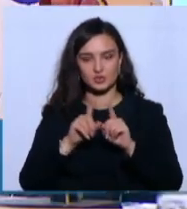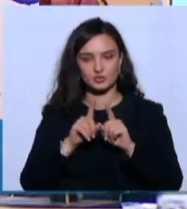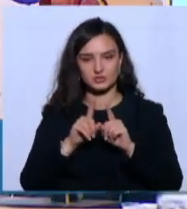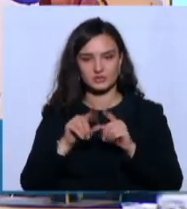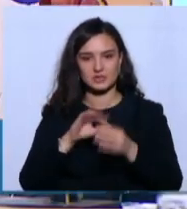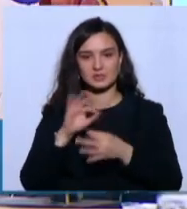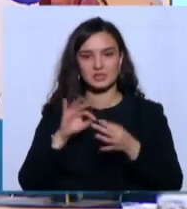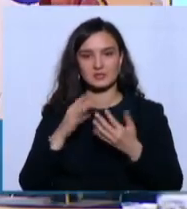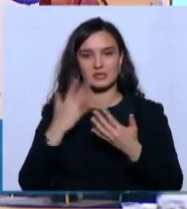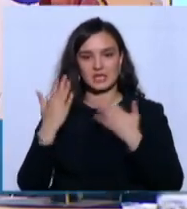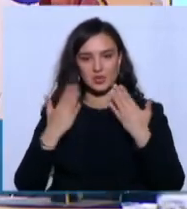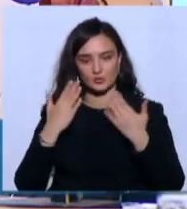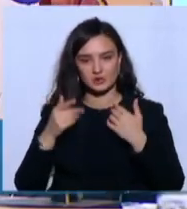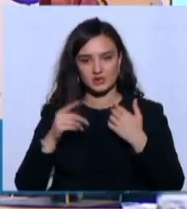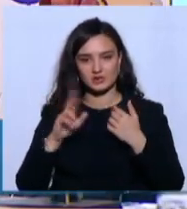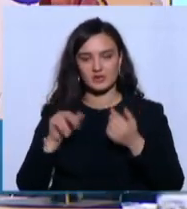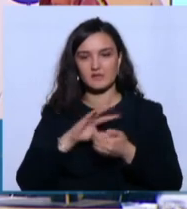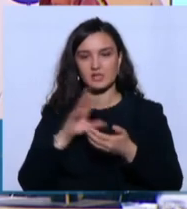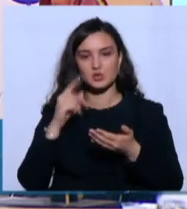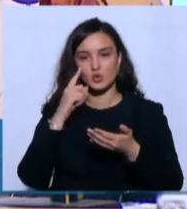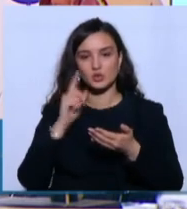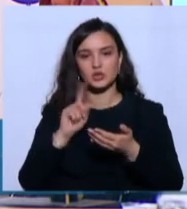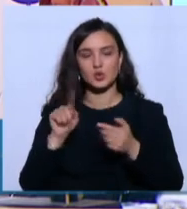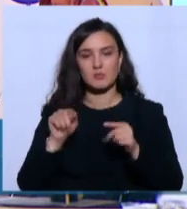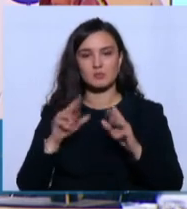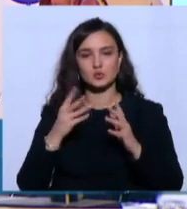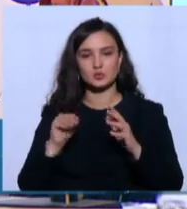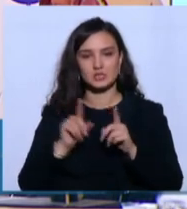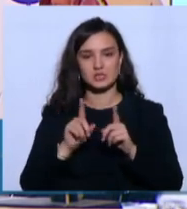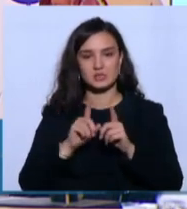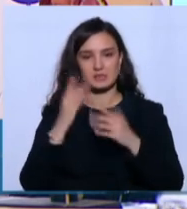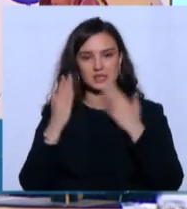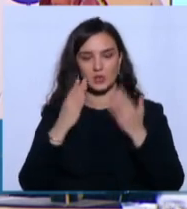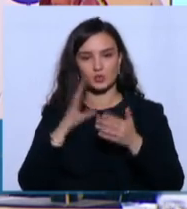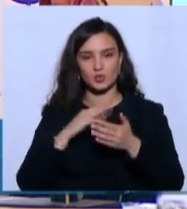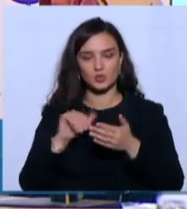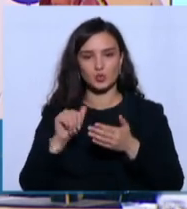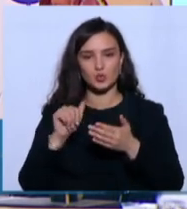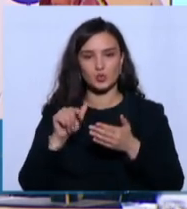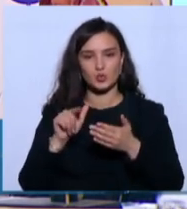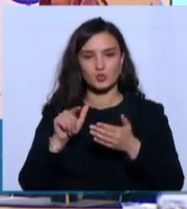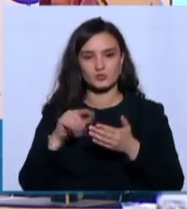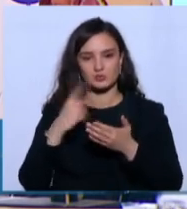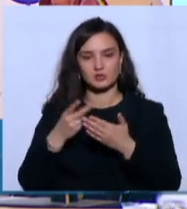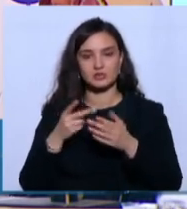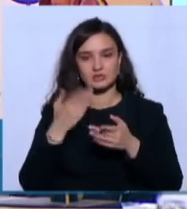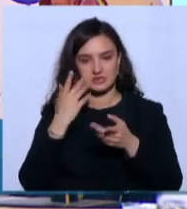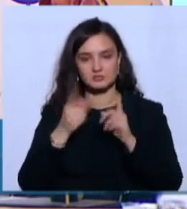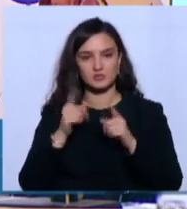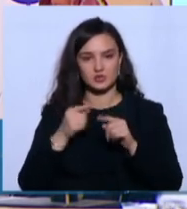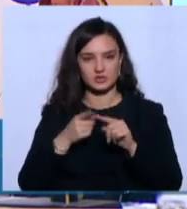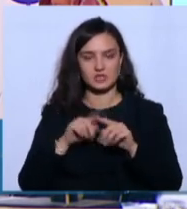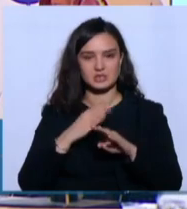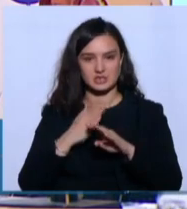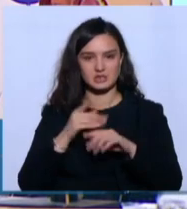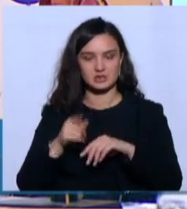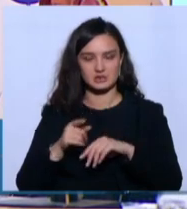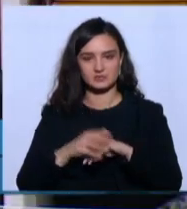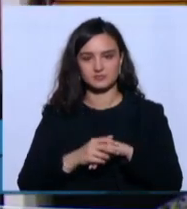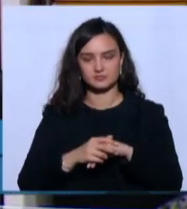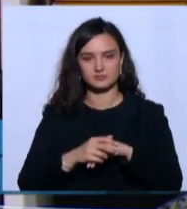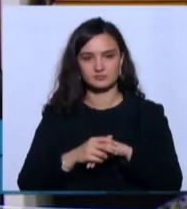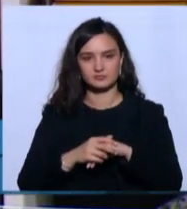მიმართ ზედმეტად მხიარულია და ყოველას გონია, რომ ამ წუთას ასეთი მხიარული იყო და როგორ გადაიჩეხა და სინამდვილეში ეს არის. შეიძლება ეს მოხდეს.